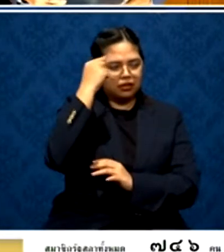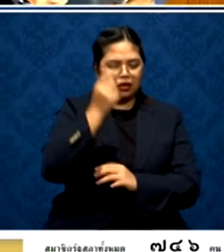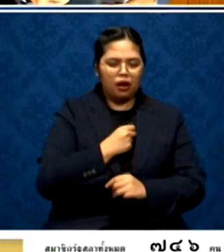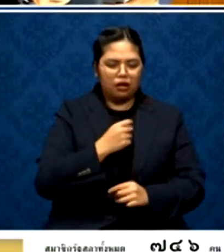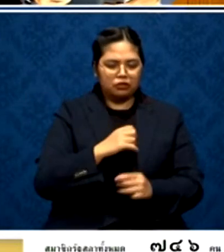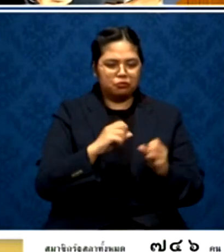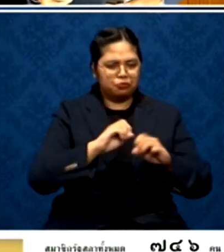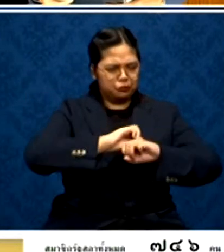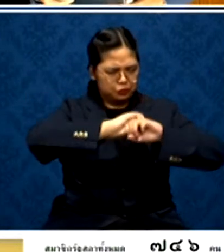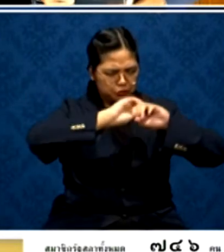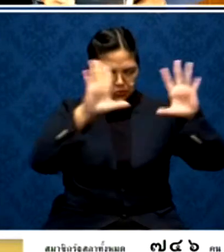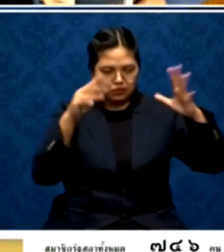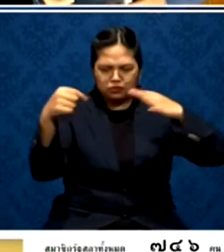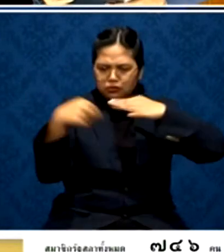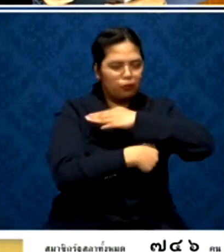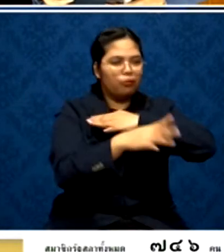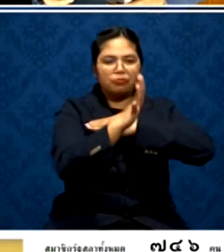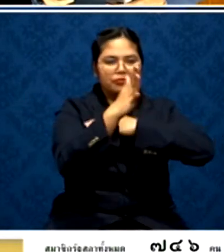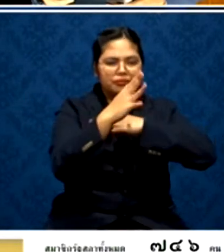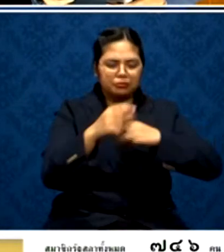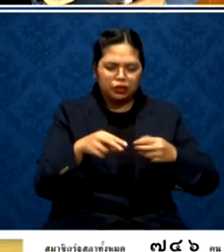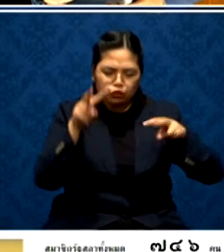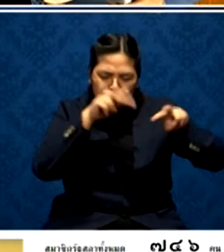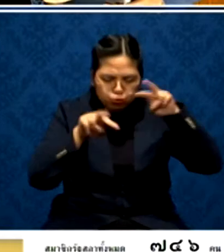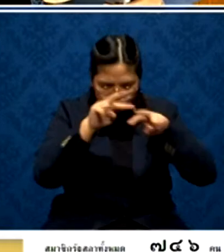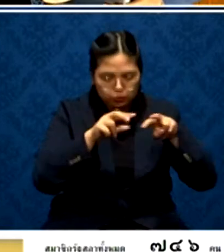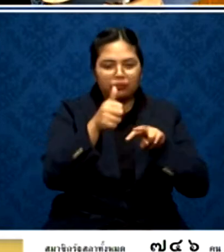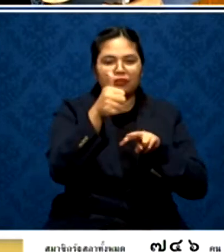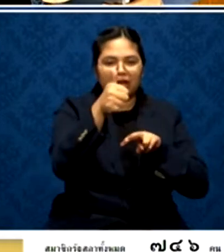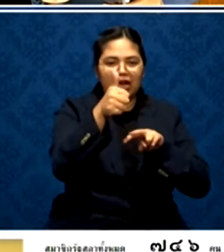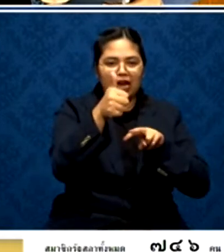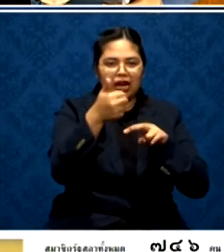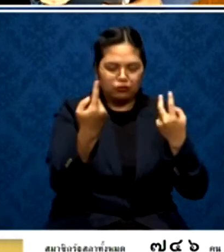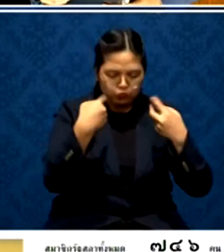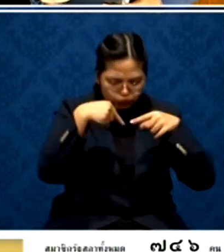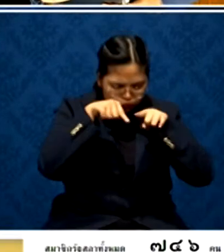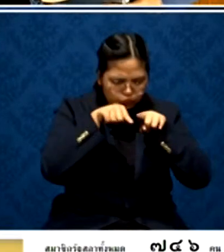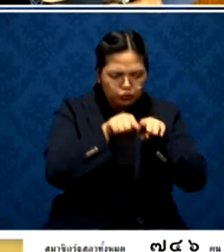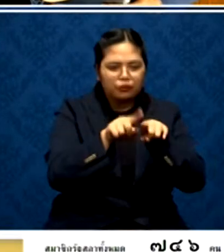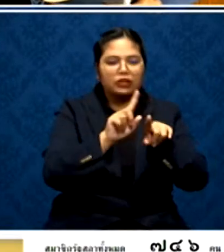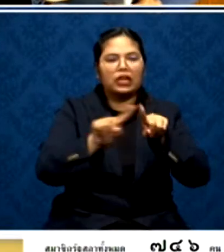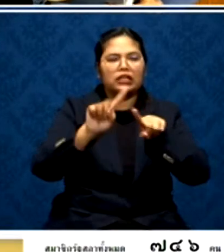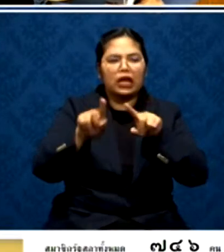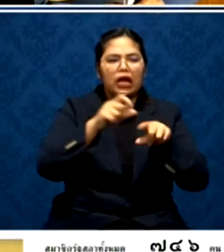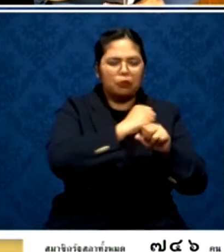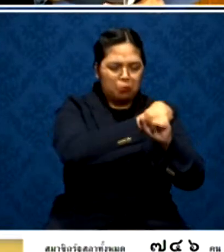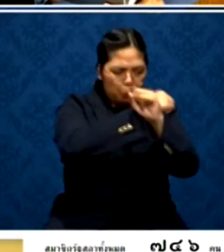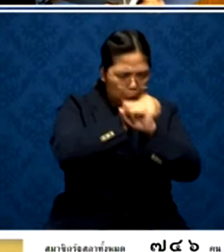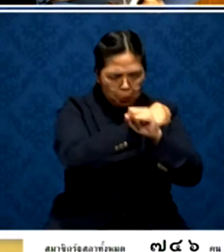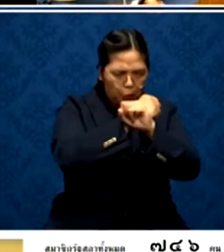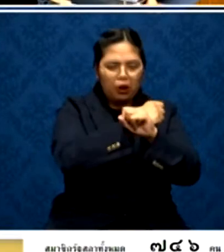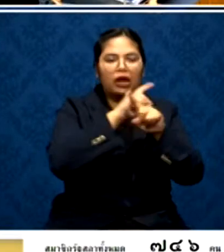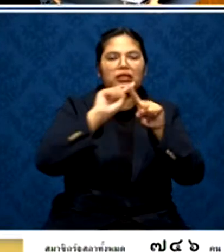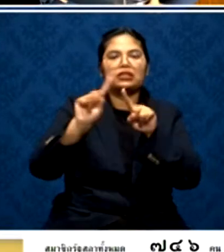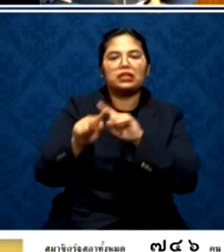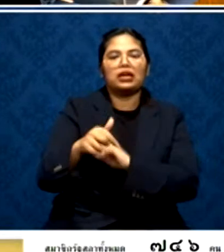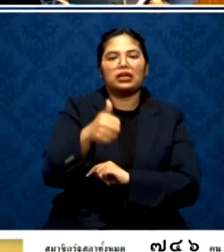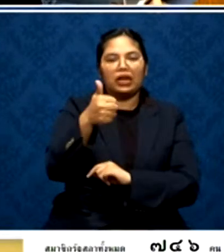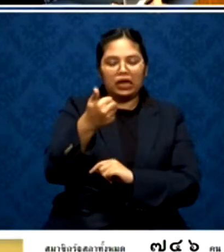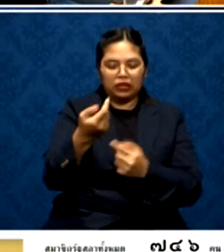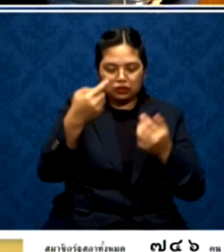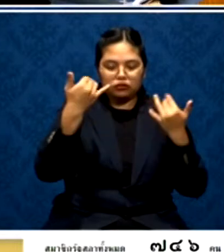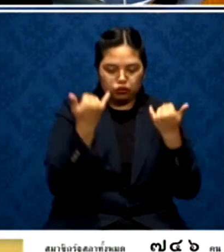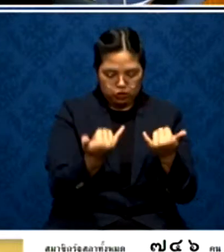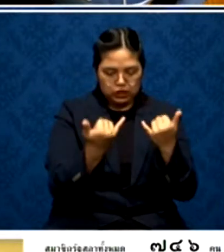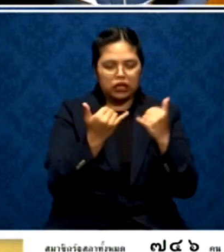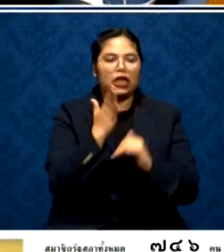ใสตรวจสอบได้และสอดคล้องกับรูปแบบและความเสี่ยงของภัยคุกคามทั้งในปัจจุบันและ